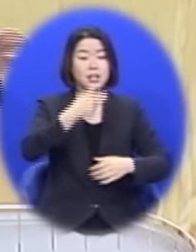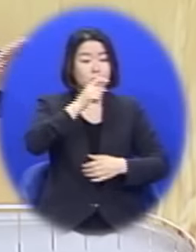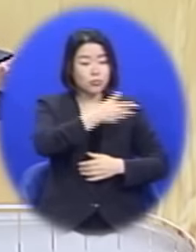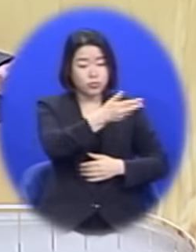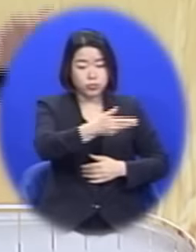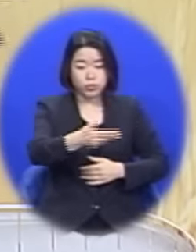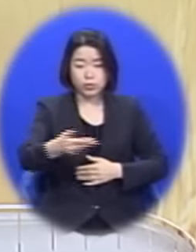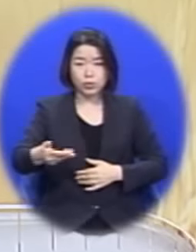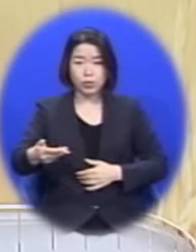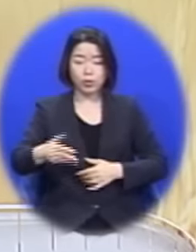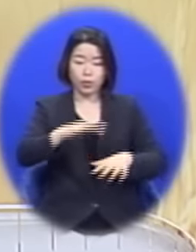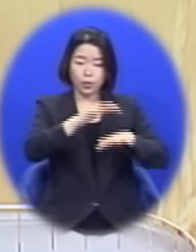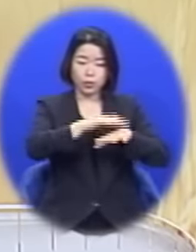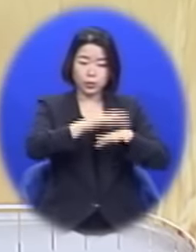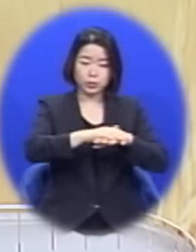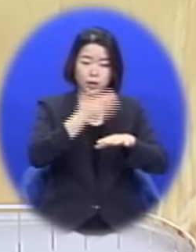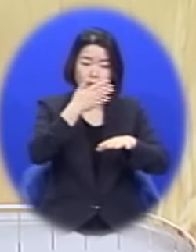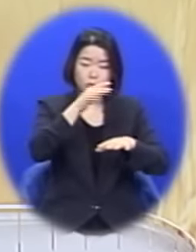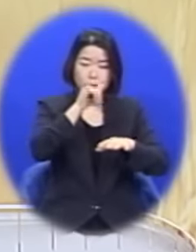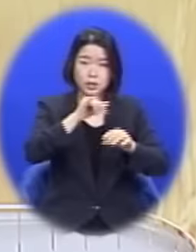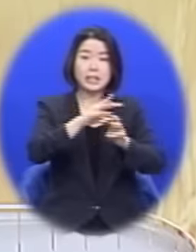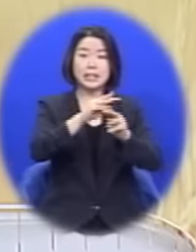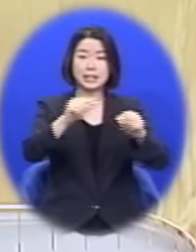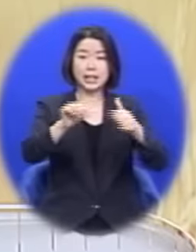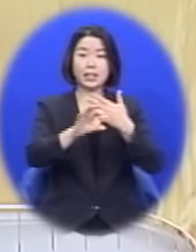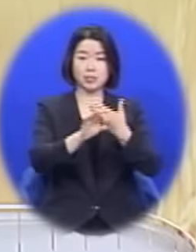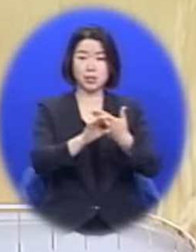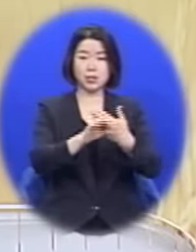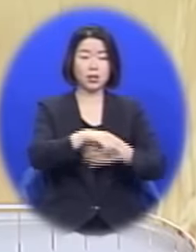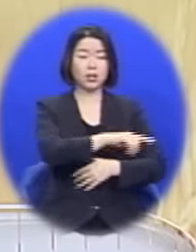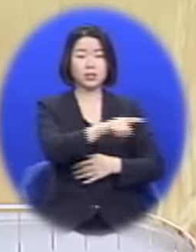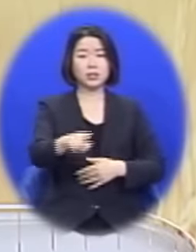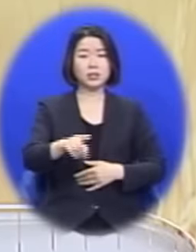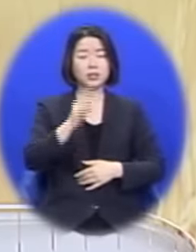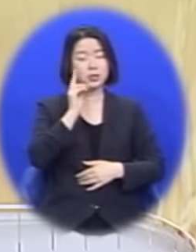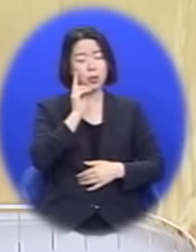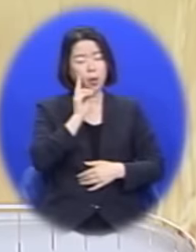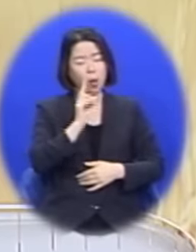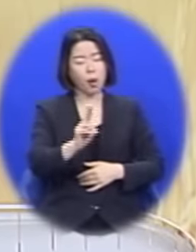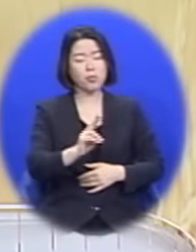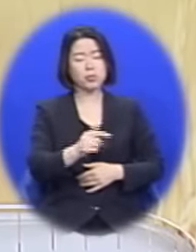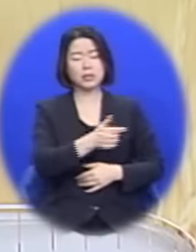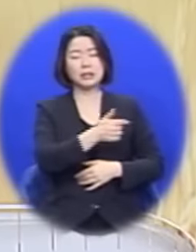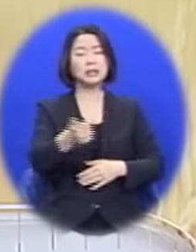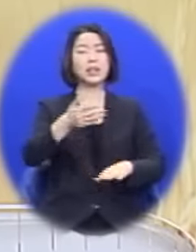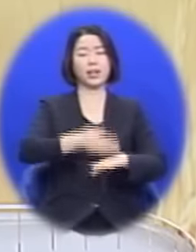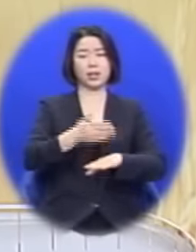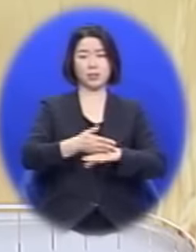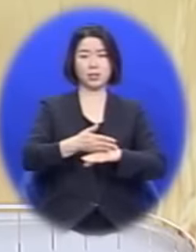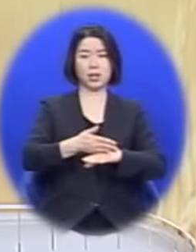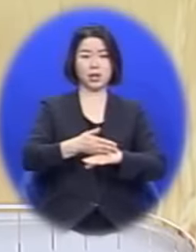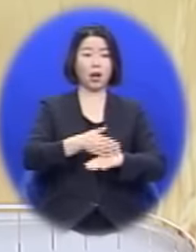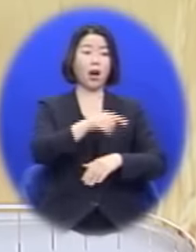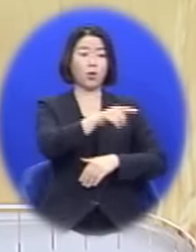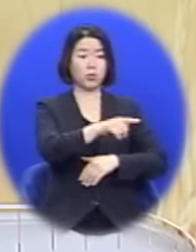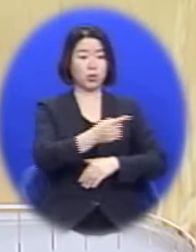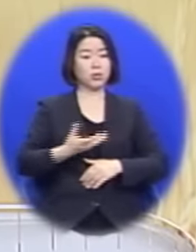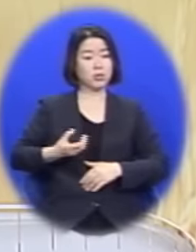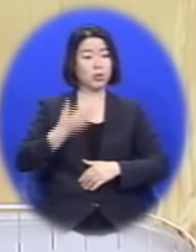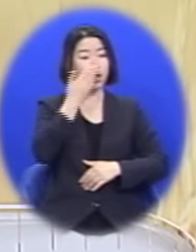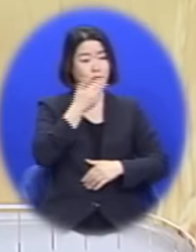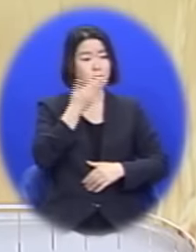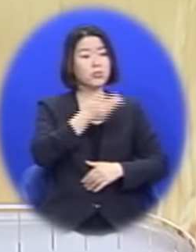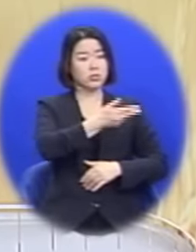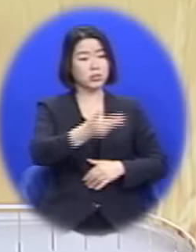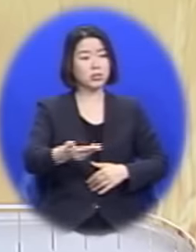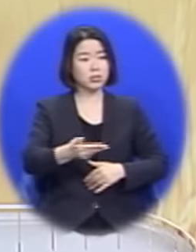물이 있고 농사 지을 수 있는 땅이면 그들은 너무너무 감사했어요. 그냥 적과 꿀이 흐르는 것인 줄